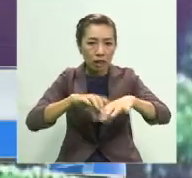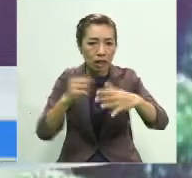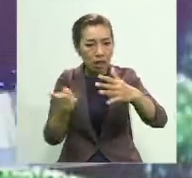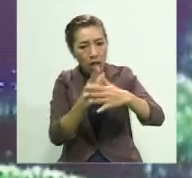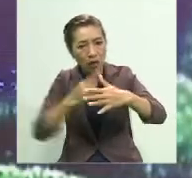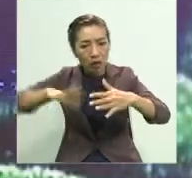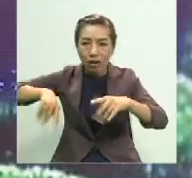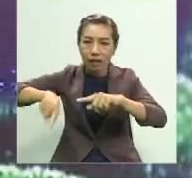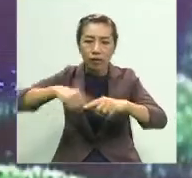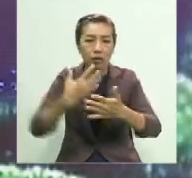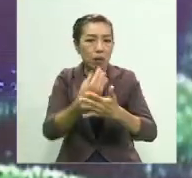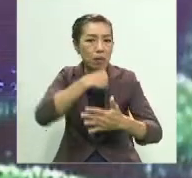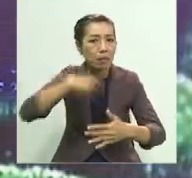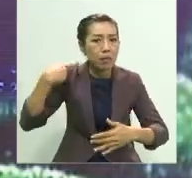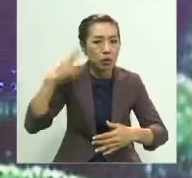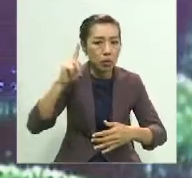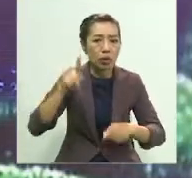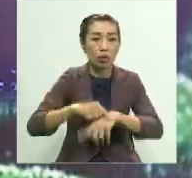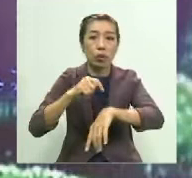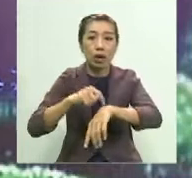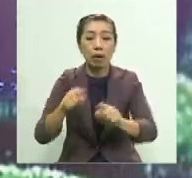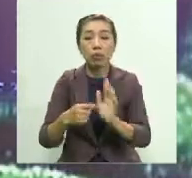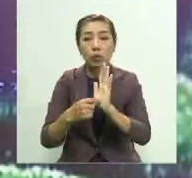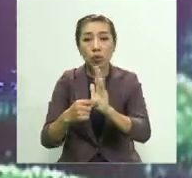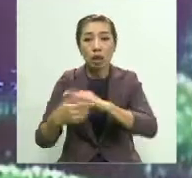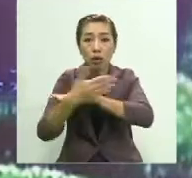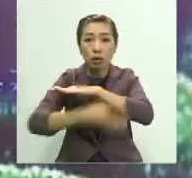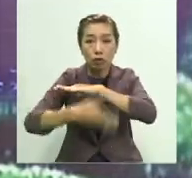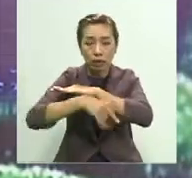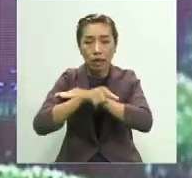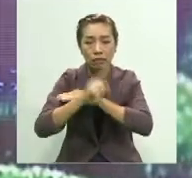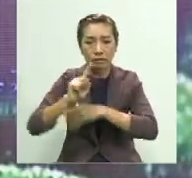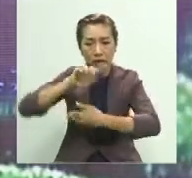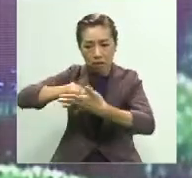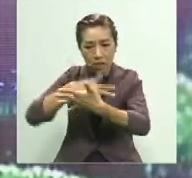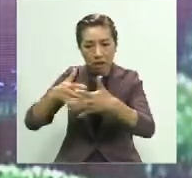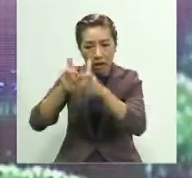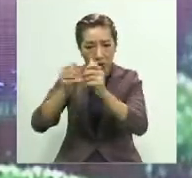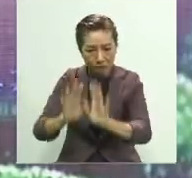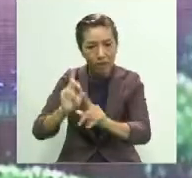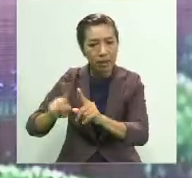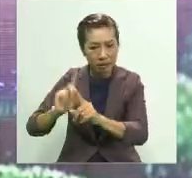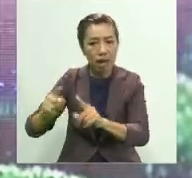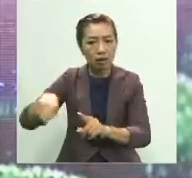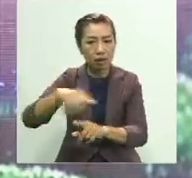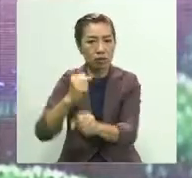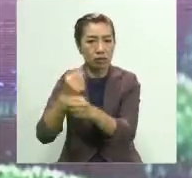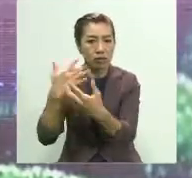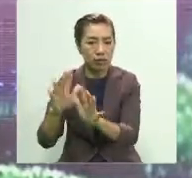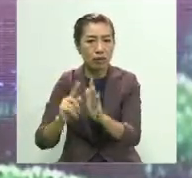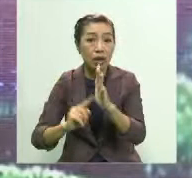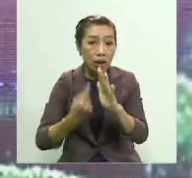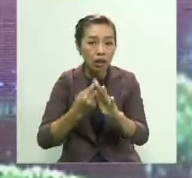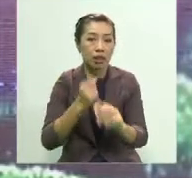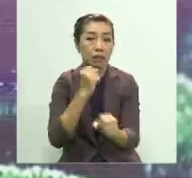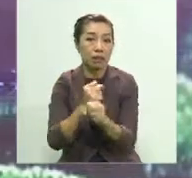ชน์ที่ได้รับตามเวลาที่กำหนดนะครับอย่างเช่นรถไฟเราก็มีแผนในการออกแบบต่างๆไปแล้วเพราะนั้นก็จะเริ่มดำเนินการ